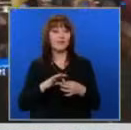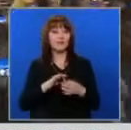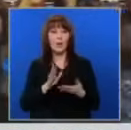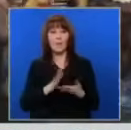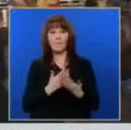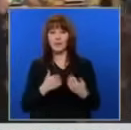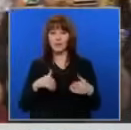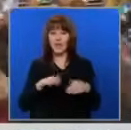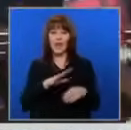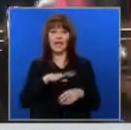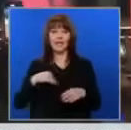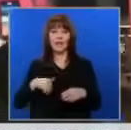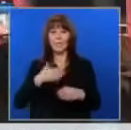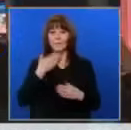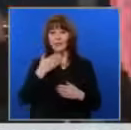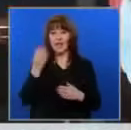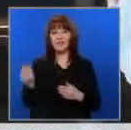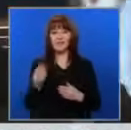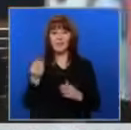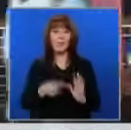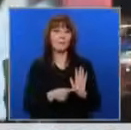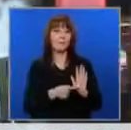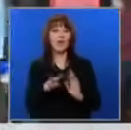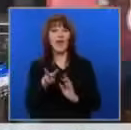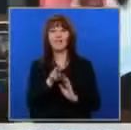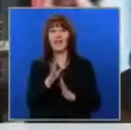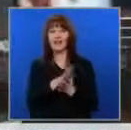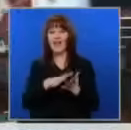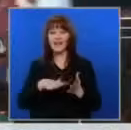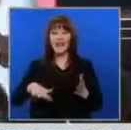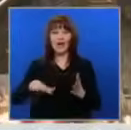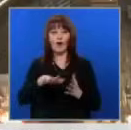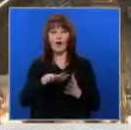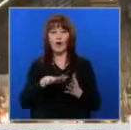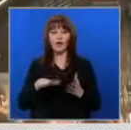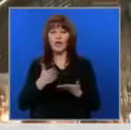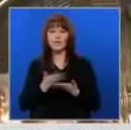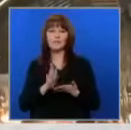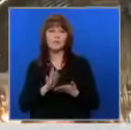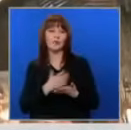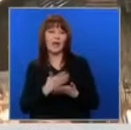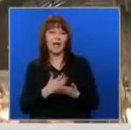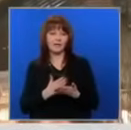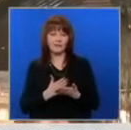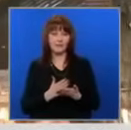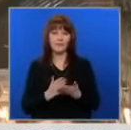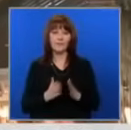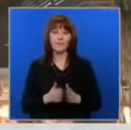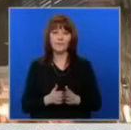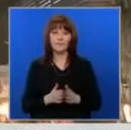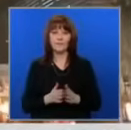страни. Китайският посланик в Сърбия Ли Минг посочи, че двата народа споделят универсалните ценности като хуманизъм и благосъстоянието на